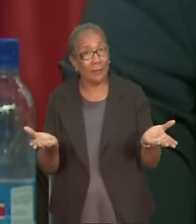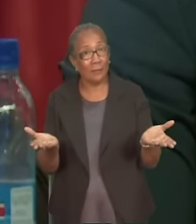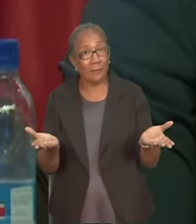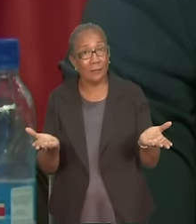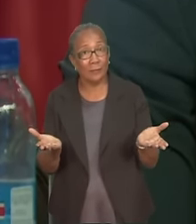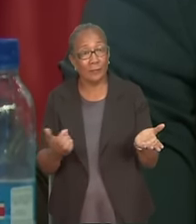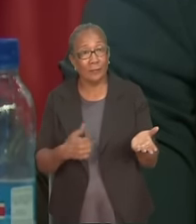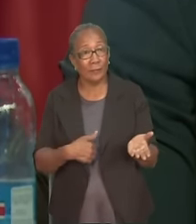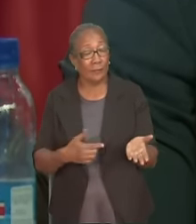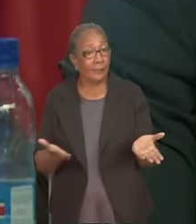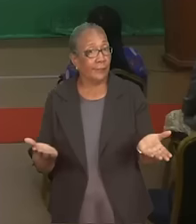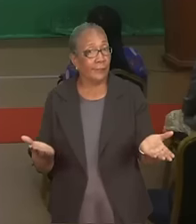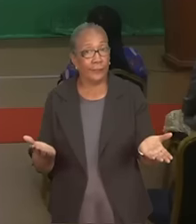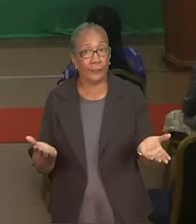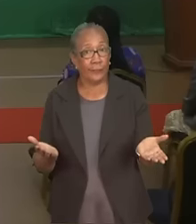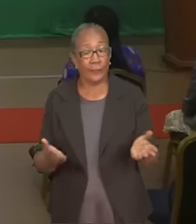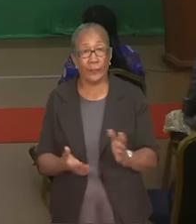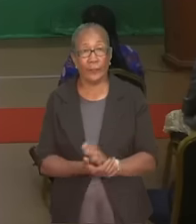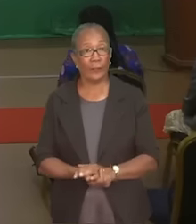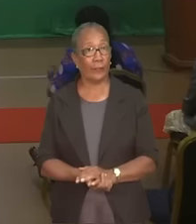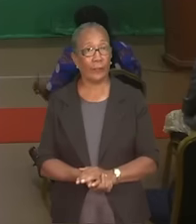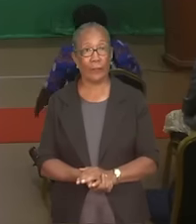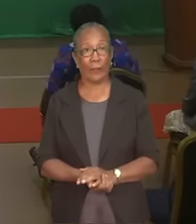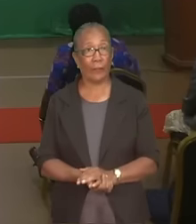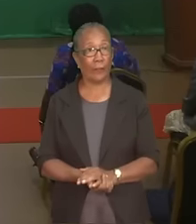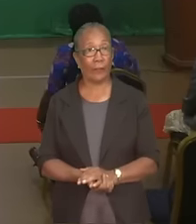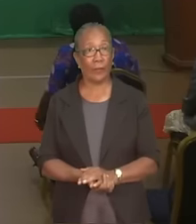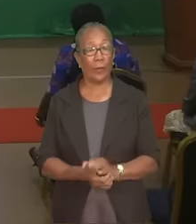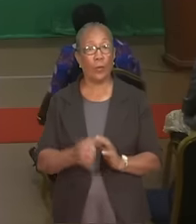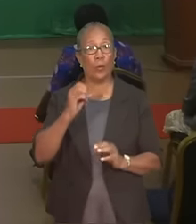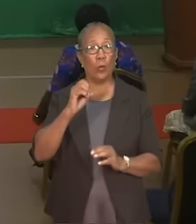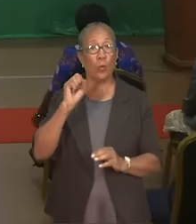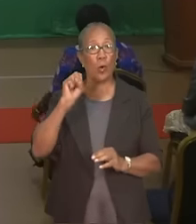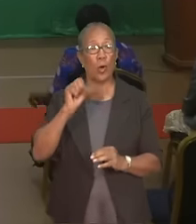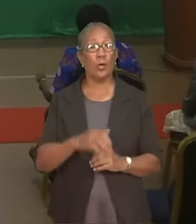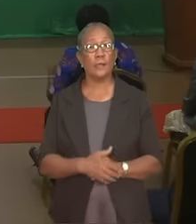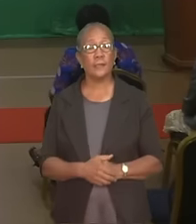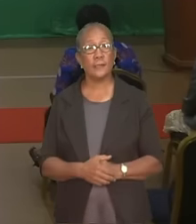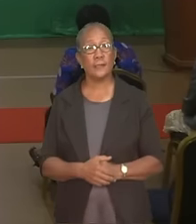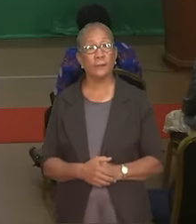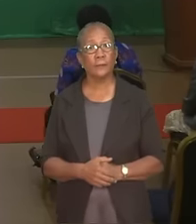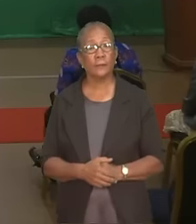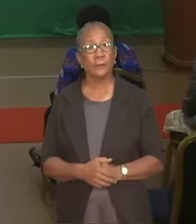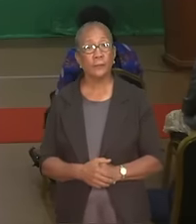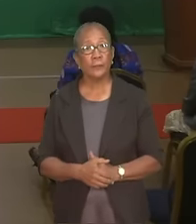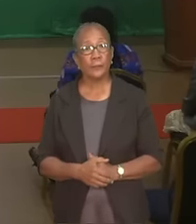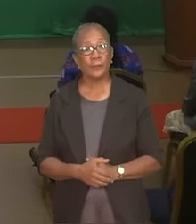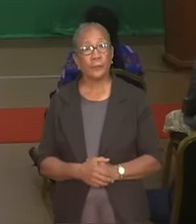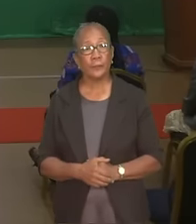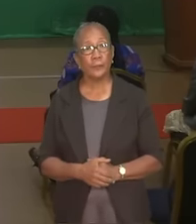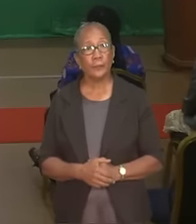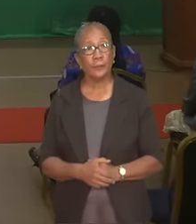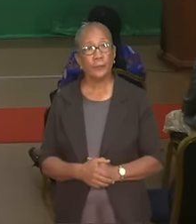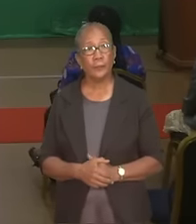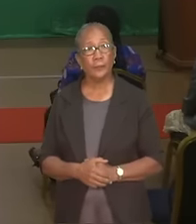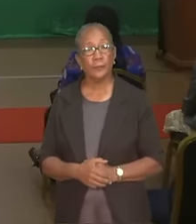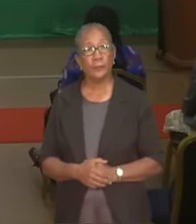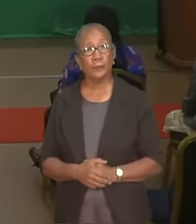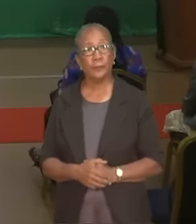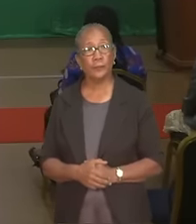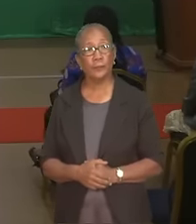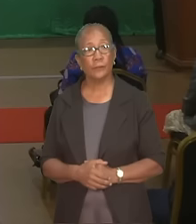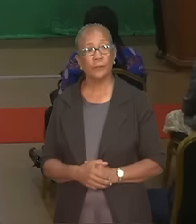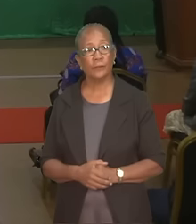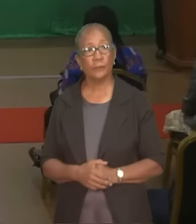Dank u wel. Kwestie OWAS, excellentie. Ja, wat is OWAS precies? Wat is de vraag